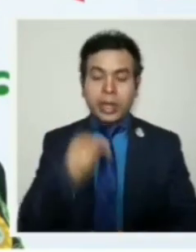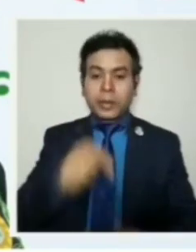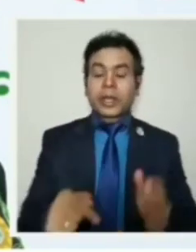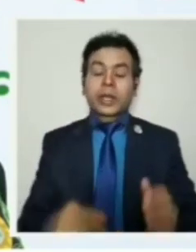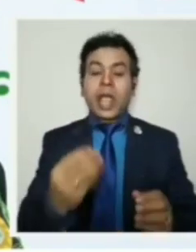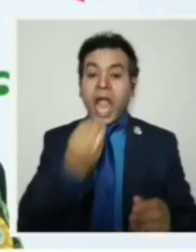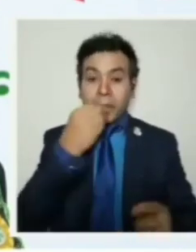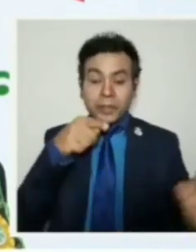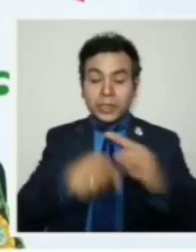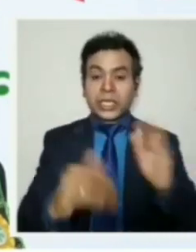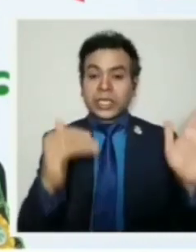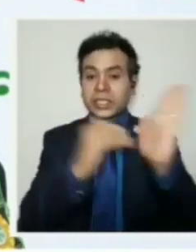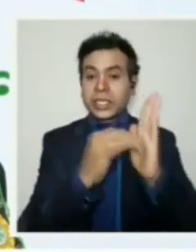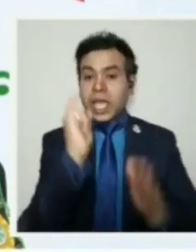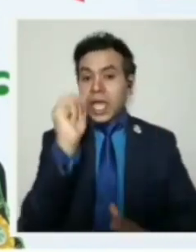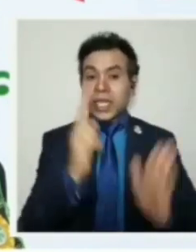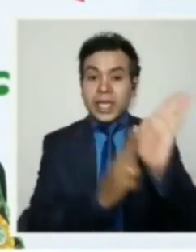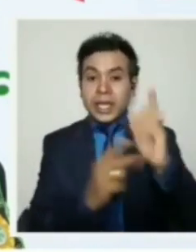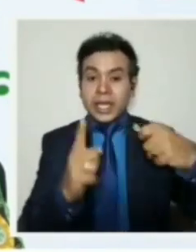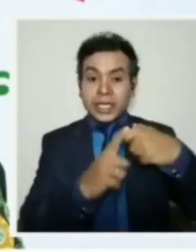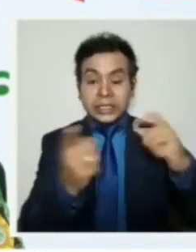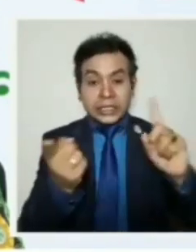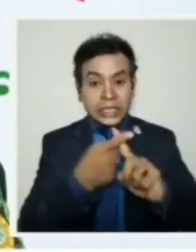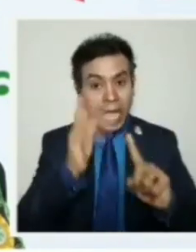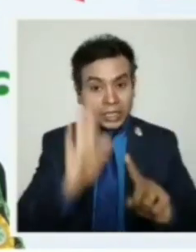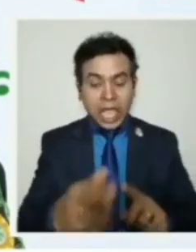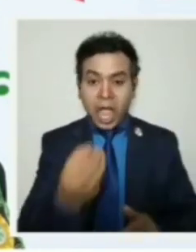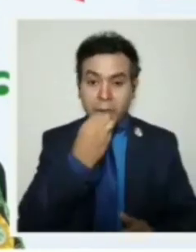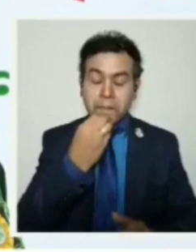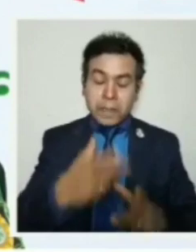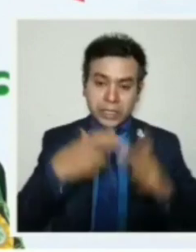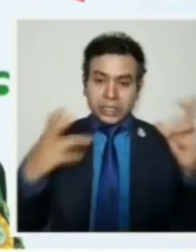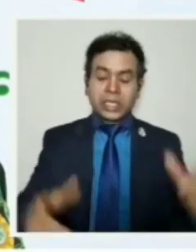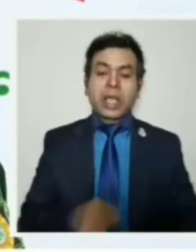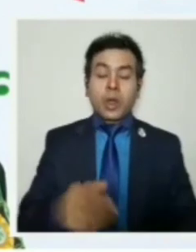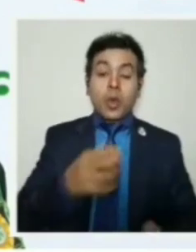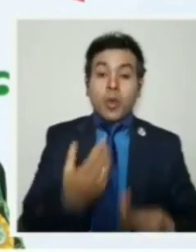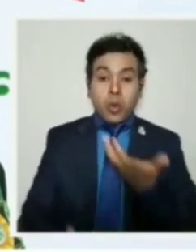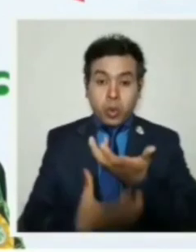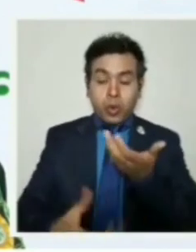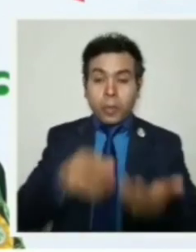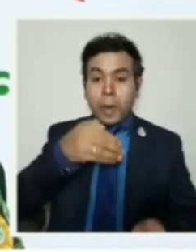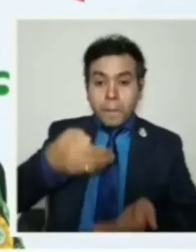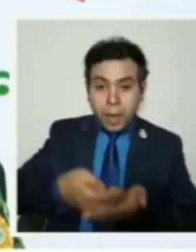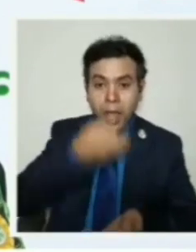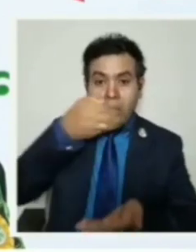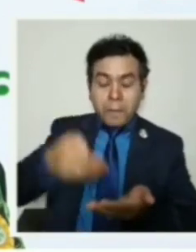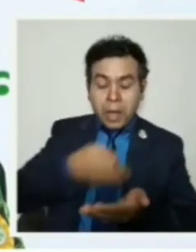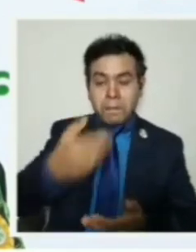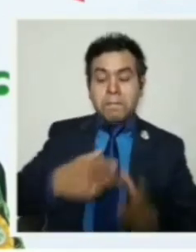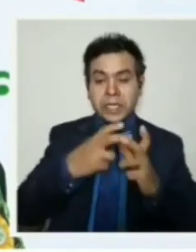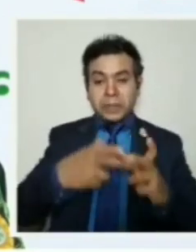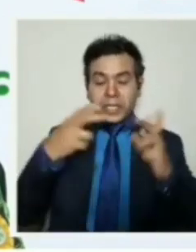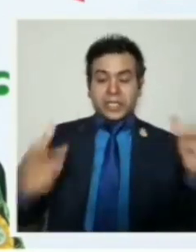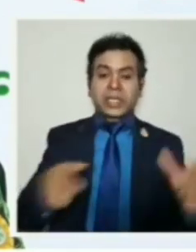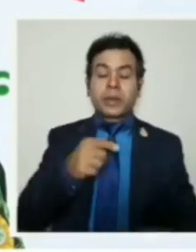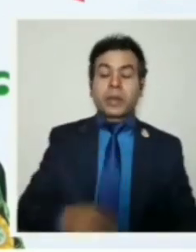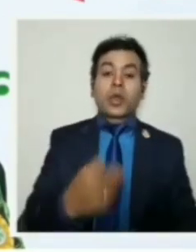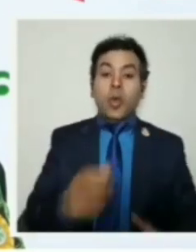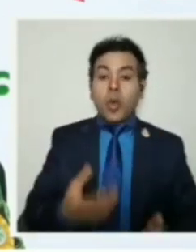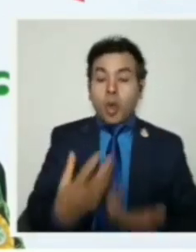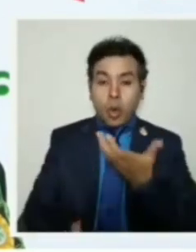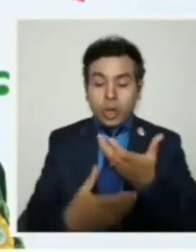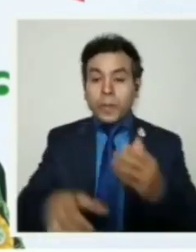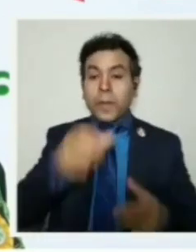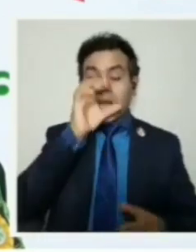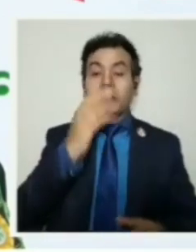জন্য ভিটামিন সি সমৃদ্ধ খাবার, প্রোটিন খাবার এবং জিঙ্ক সমৃদ্ধ খাবার আপনার খাদ্য তালিকায় রাখুন।